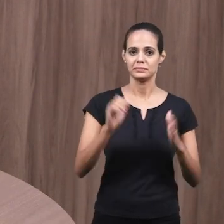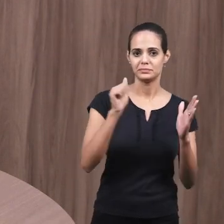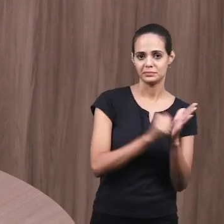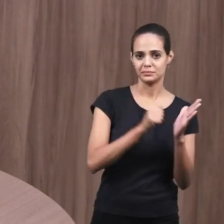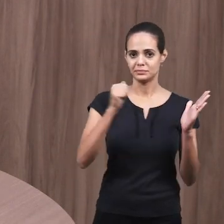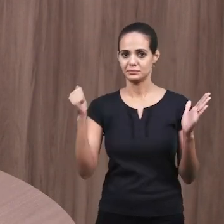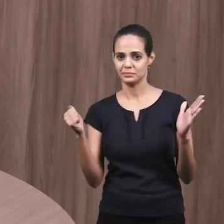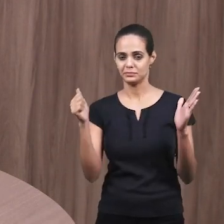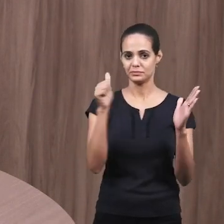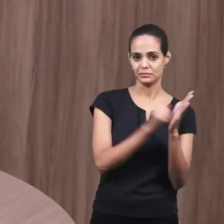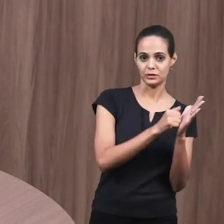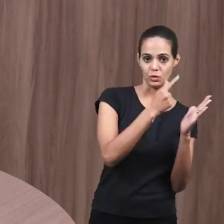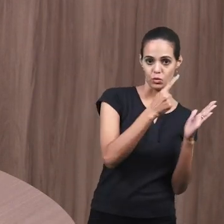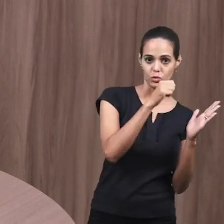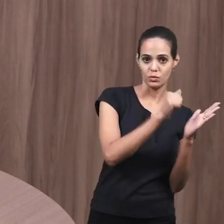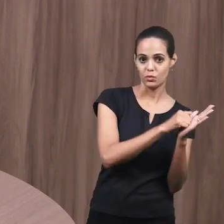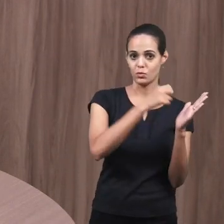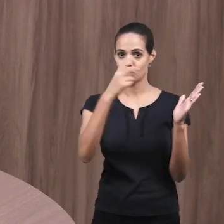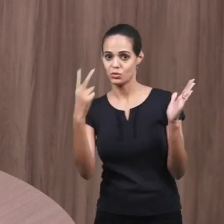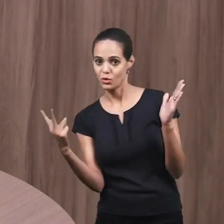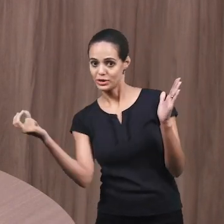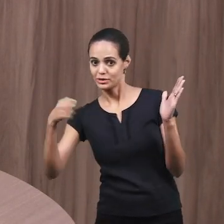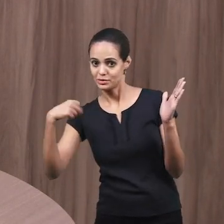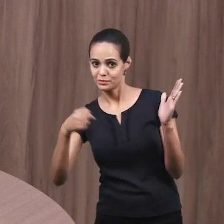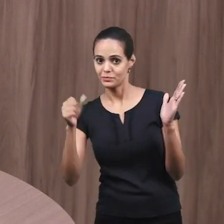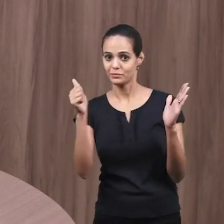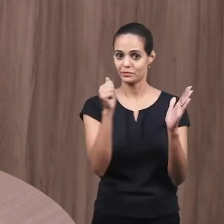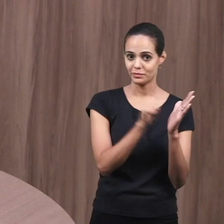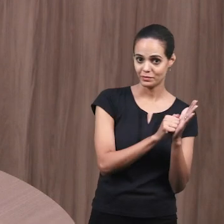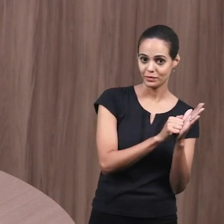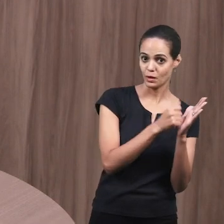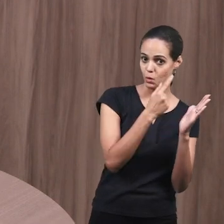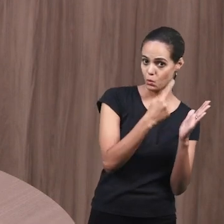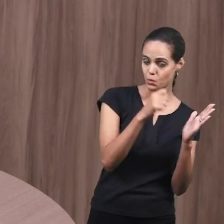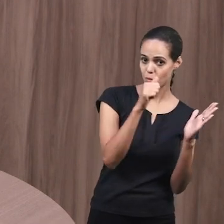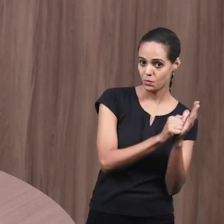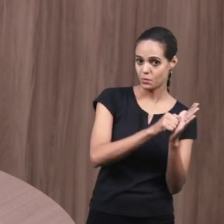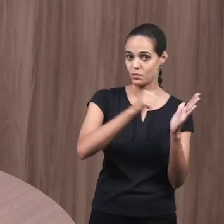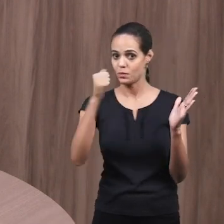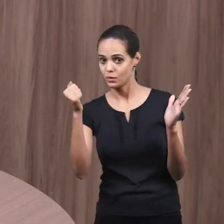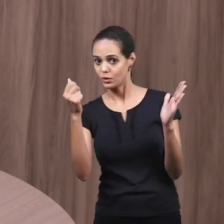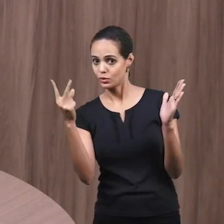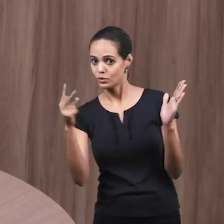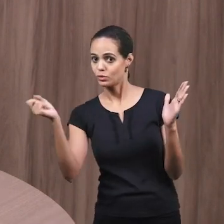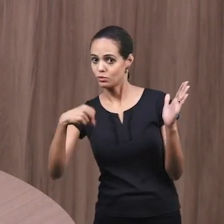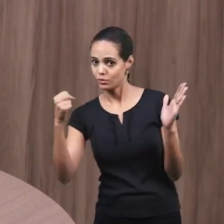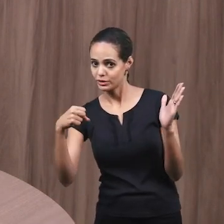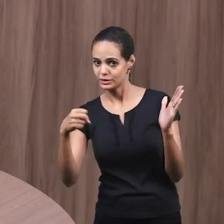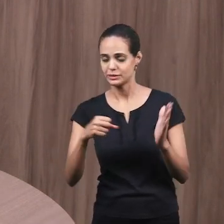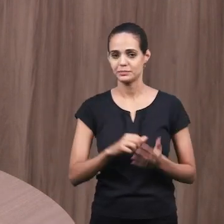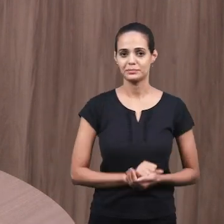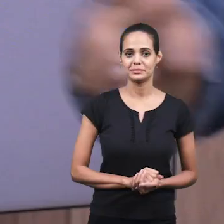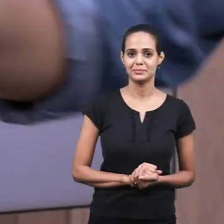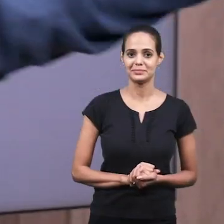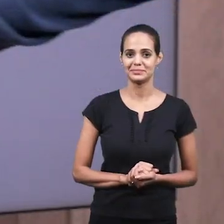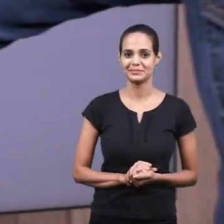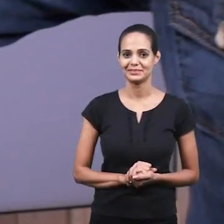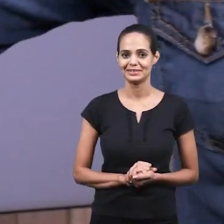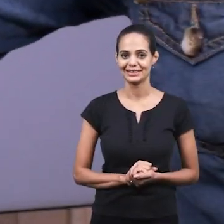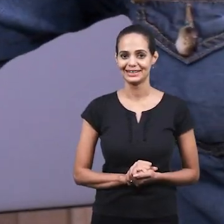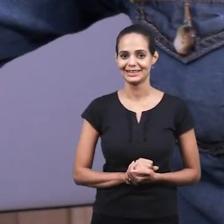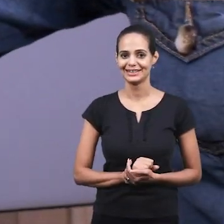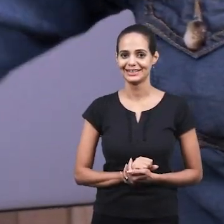1, 2, 1, 2, 1, 2, 1, 2.